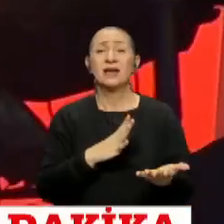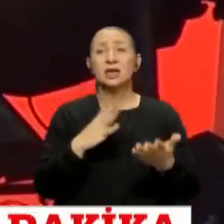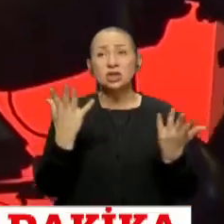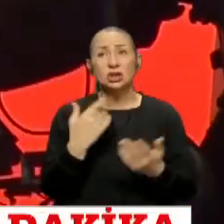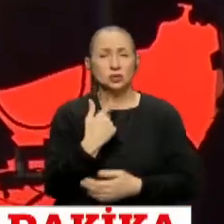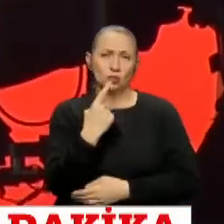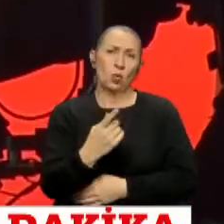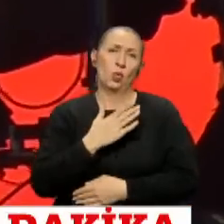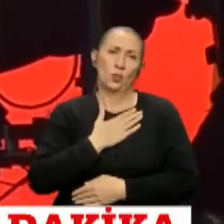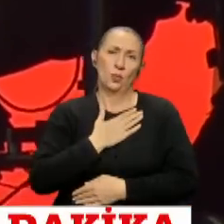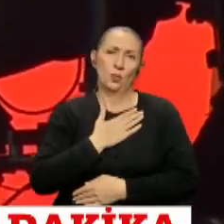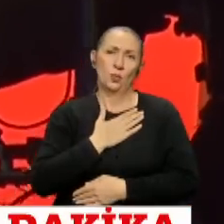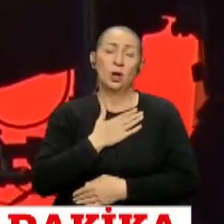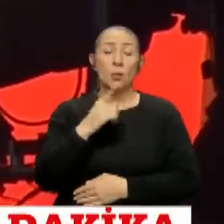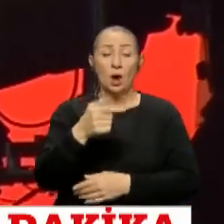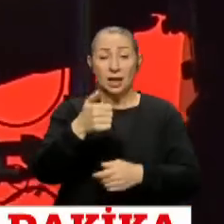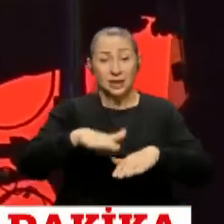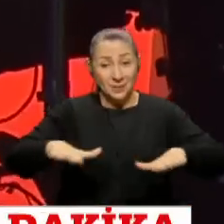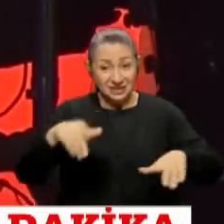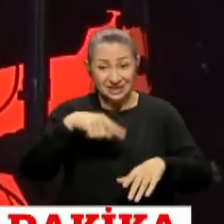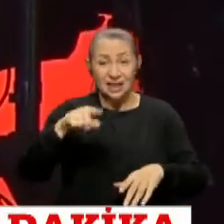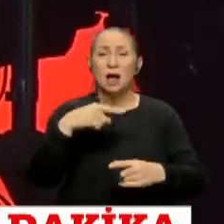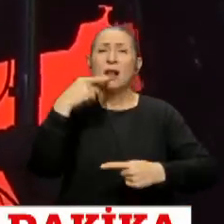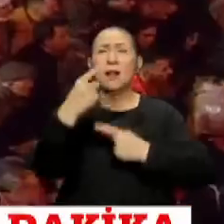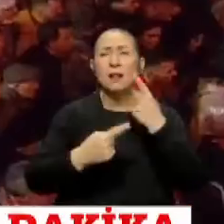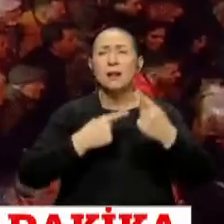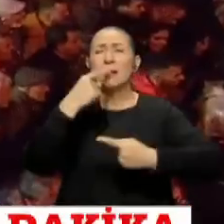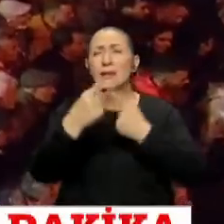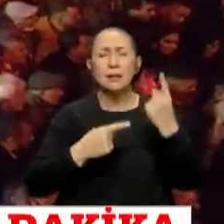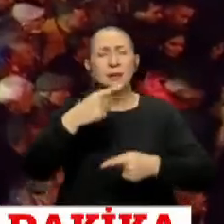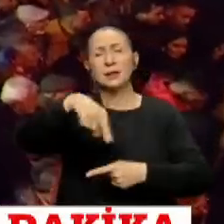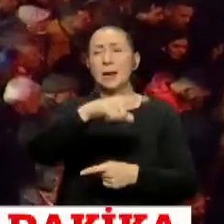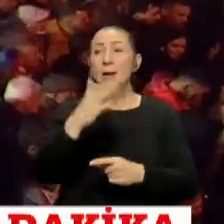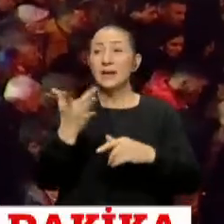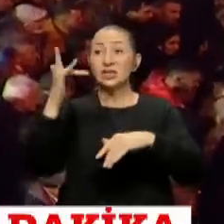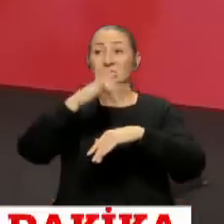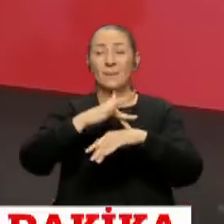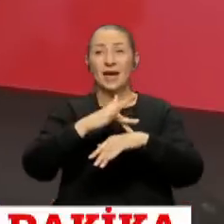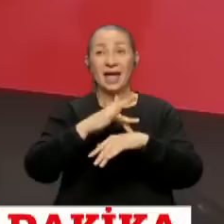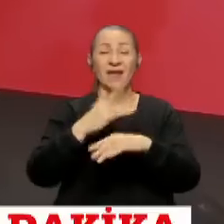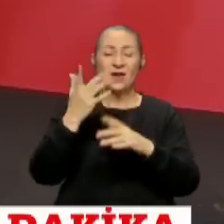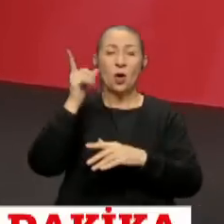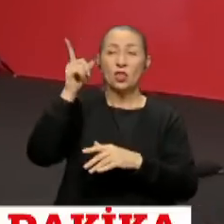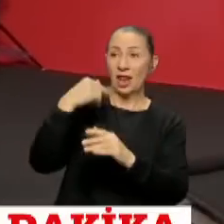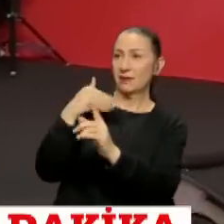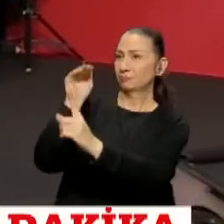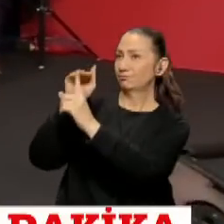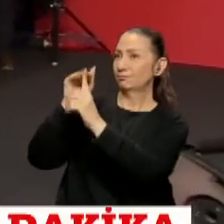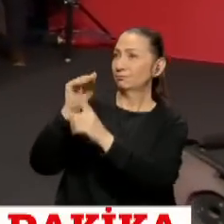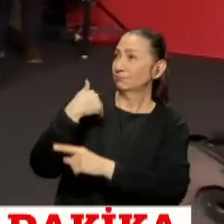İşte söylüyorum. Bu altılı masayı dillerine dolayanlara, Beştepe sakinlerine ve onlara